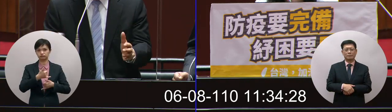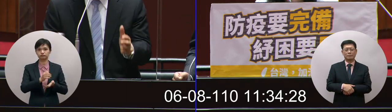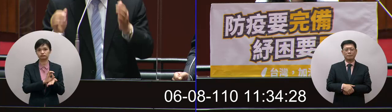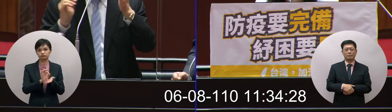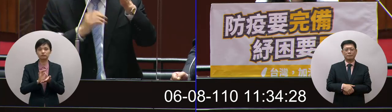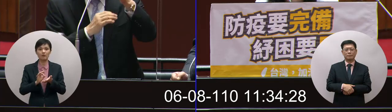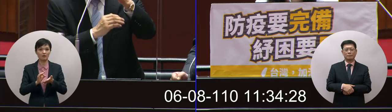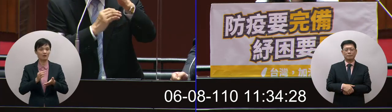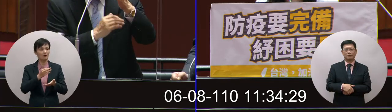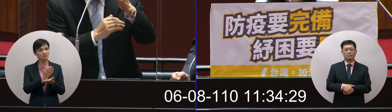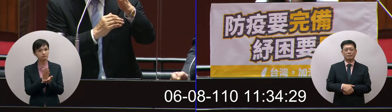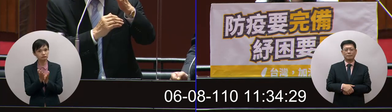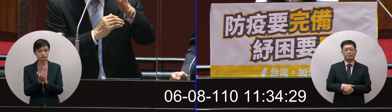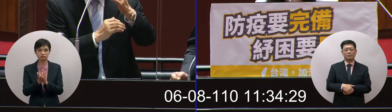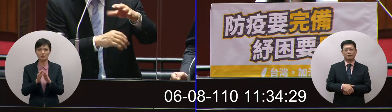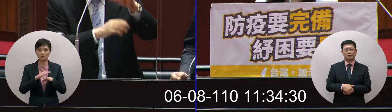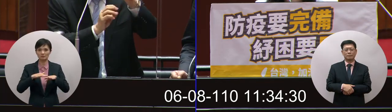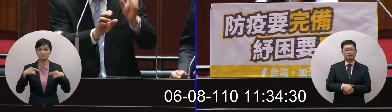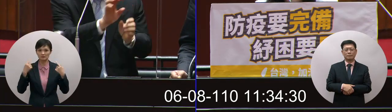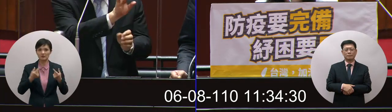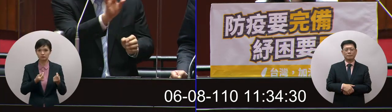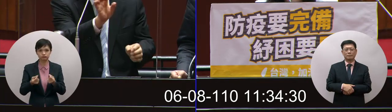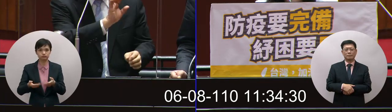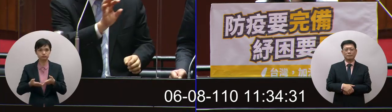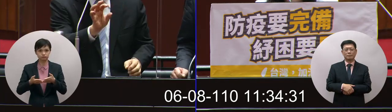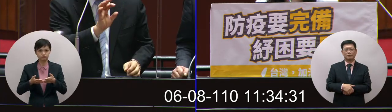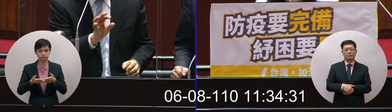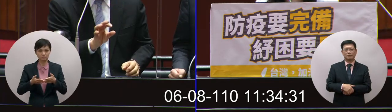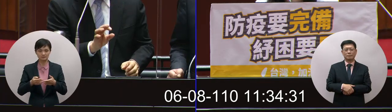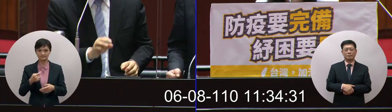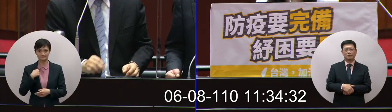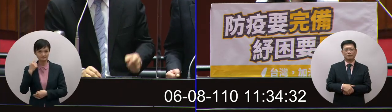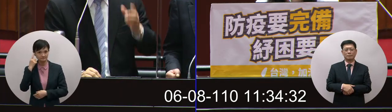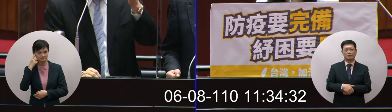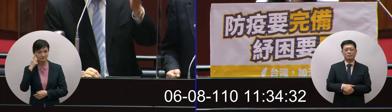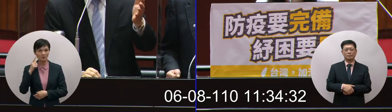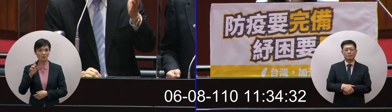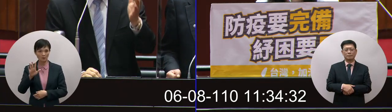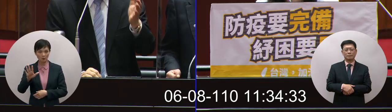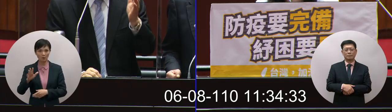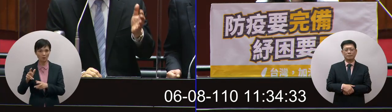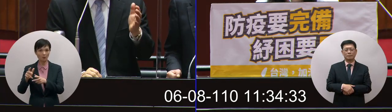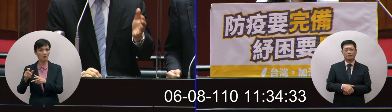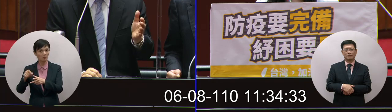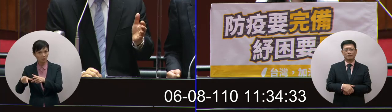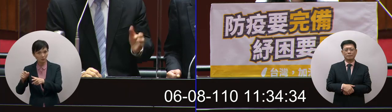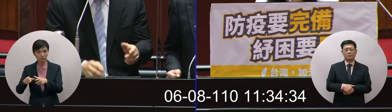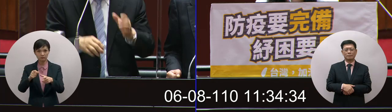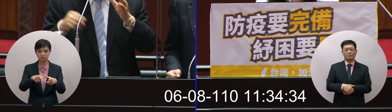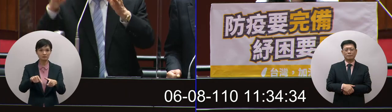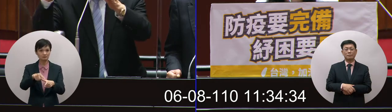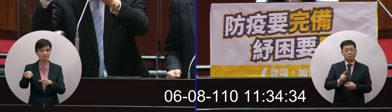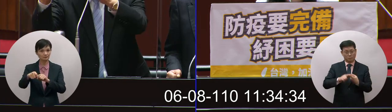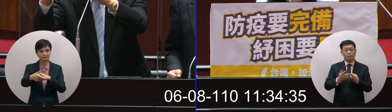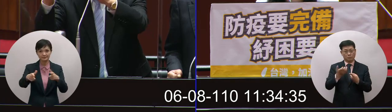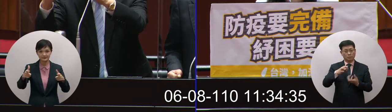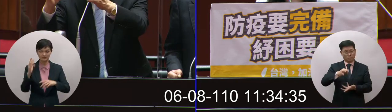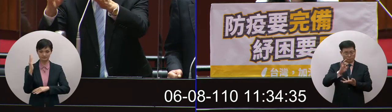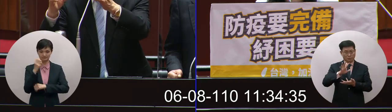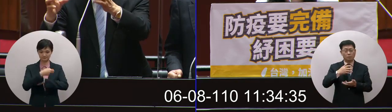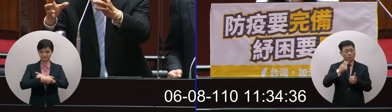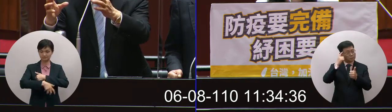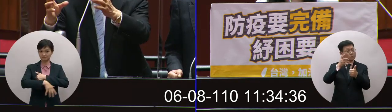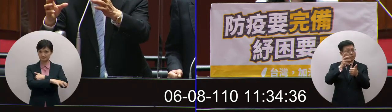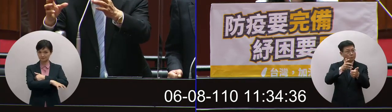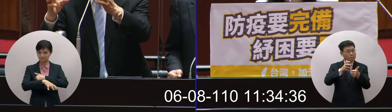产能是战略要求，所以都有相关产业请相关部会。 对，刚刚没有提到，所以